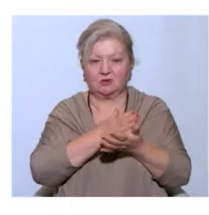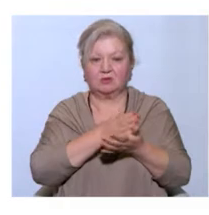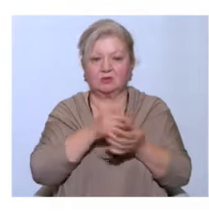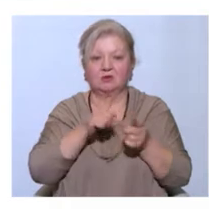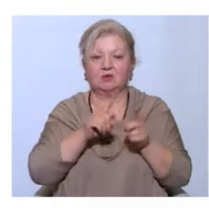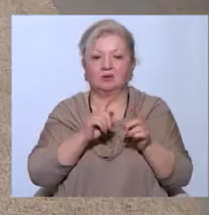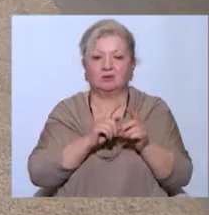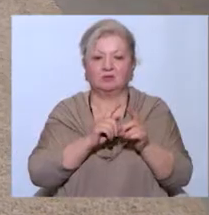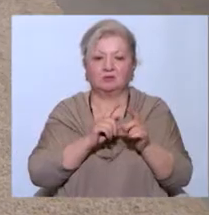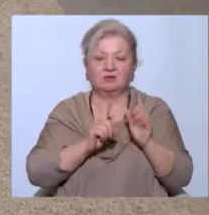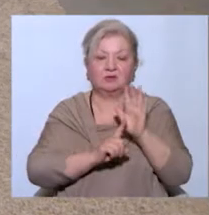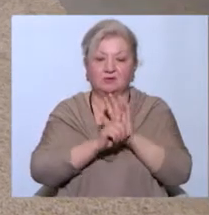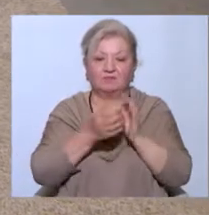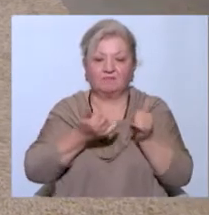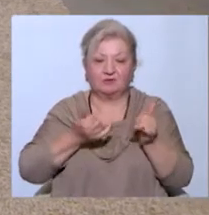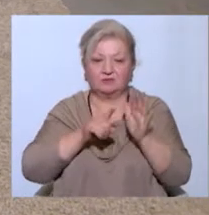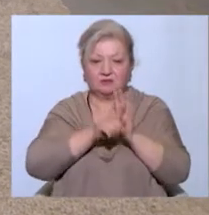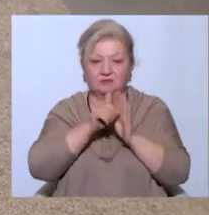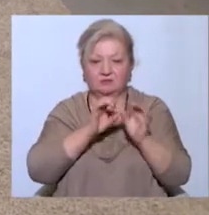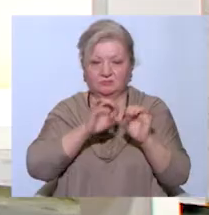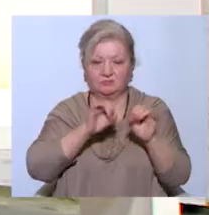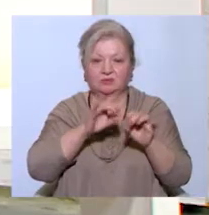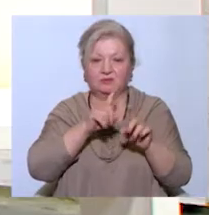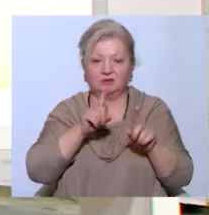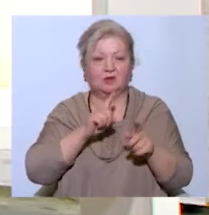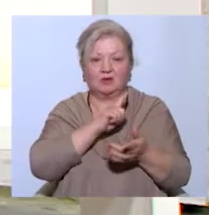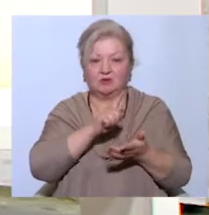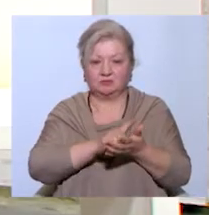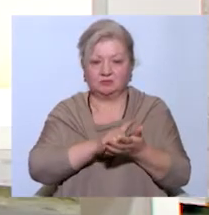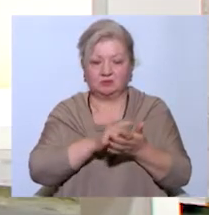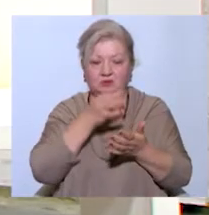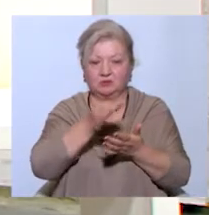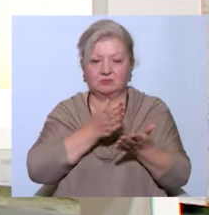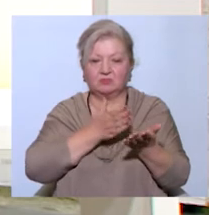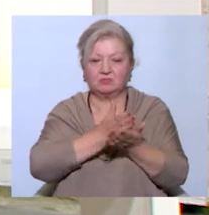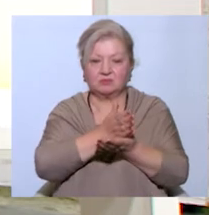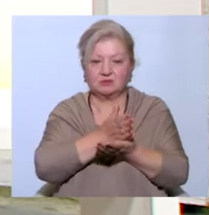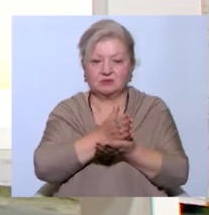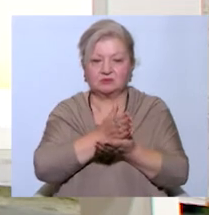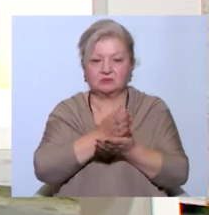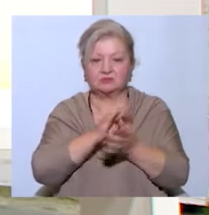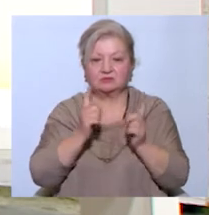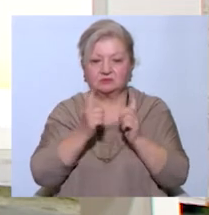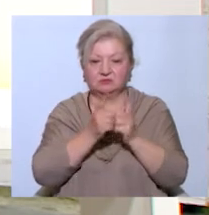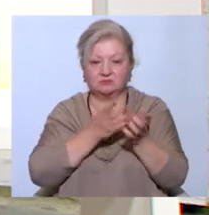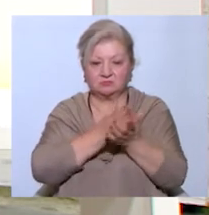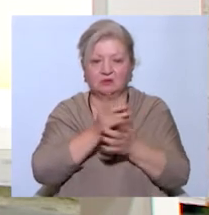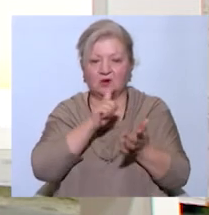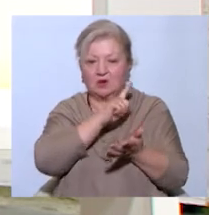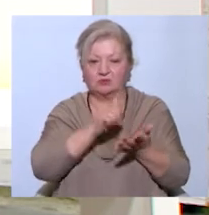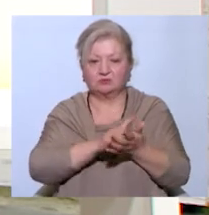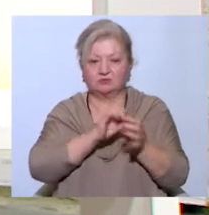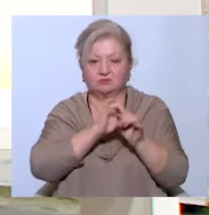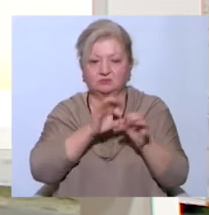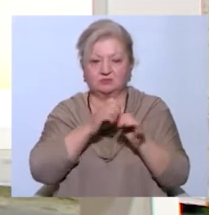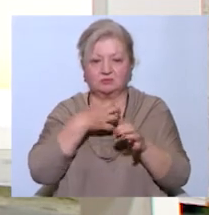რესპუბლიკაზე ვიდრე დავიწყებდეთ საუბარს, რა თქმა უნდა, მე გეტყვით მიზანს, ჩვენი მუშაობის და შეხვედრის მიზანს და შემდეგ აუცილებლად განვიხილავ